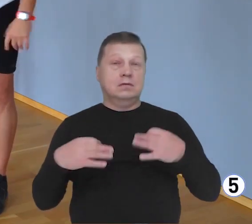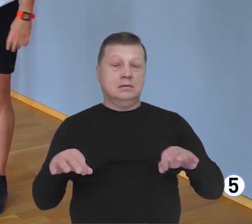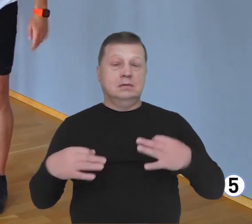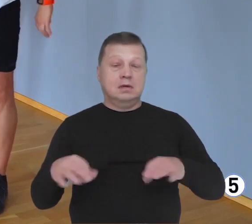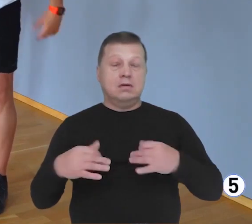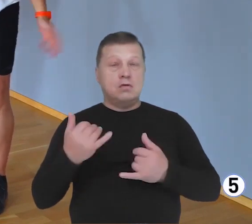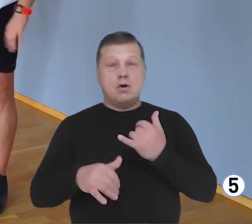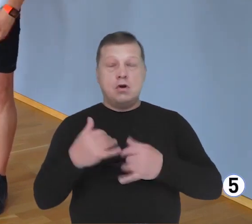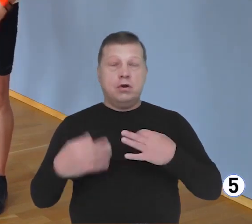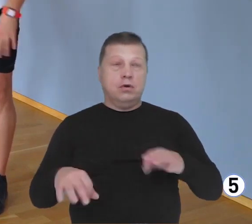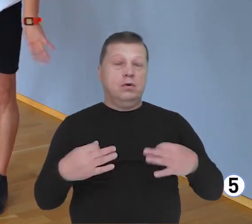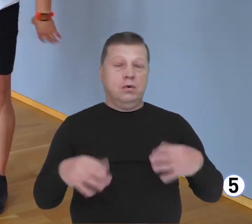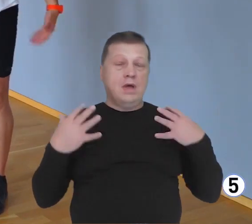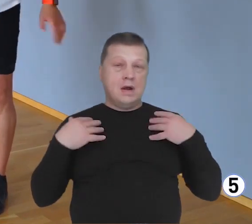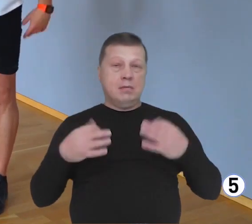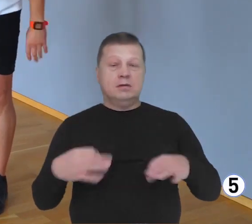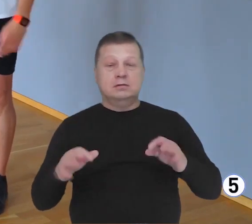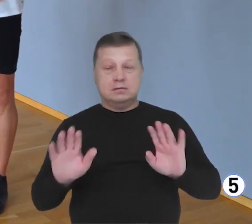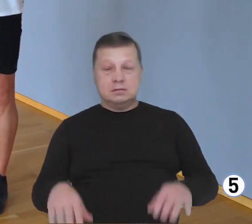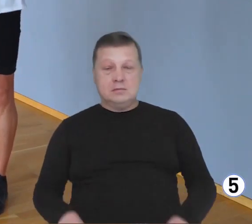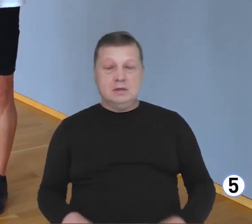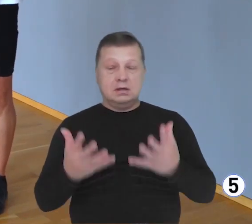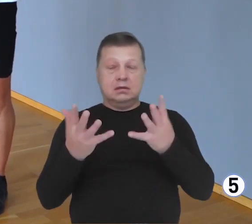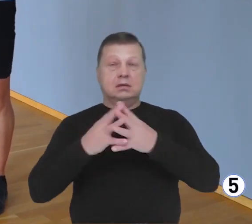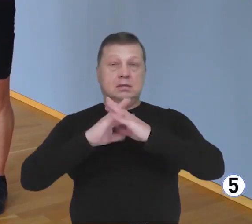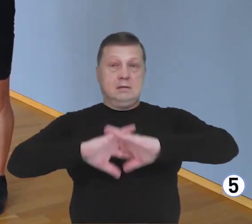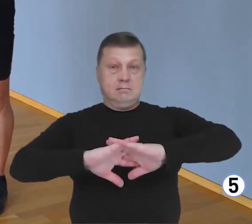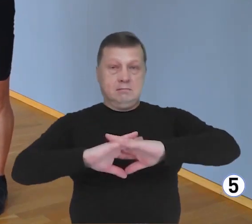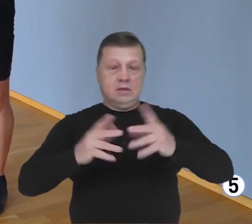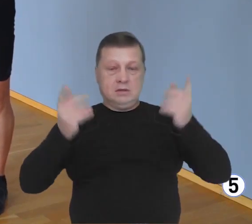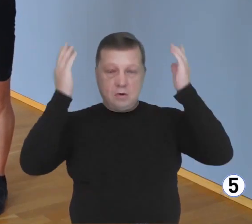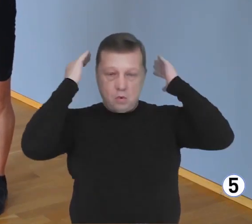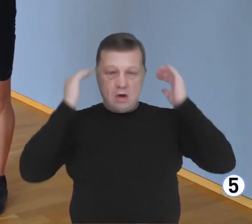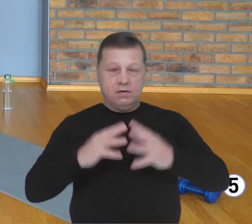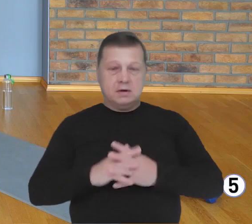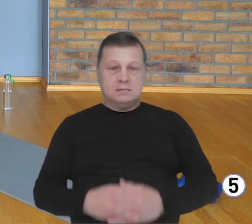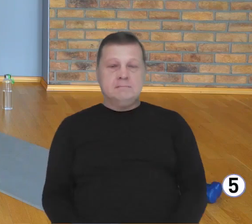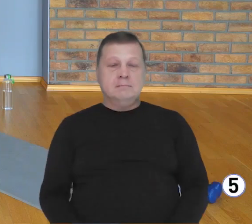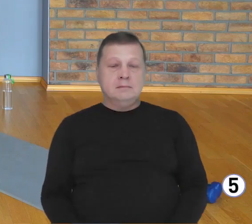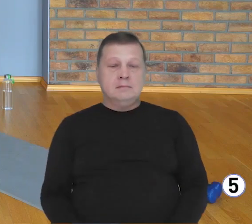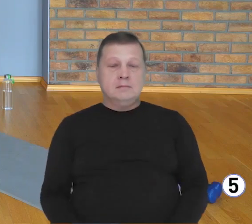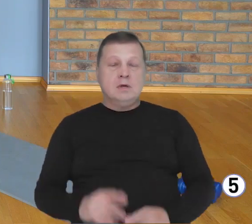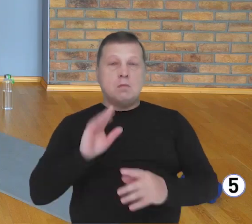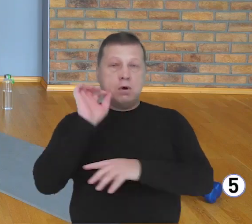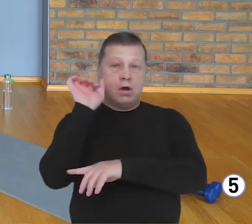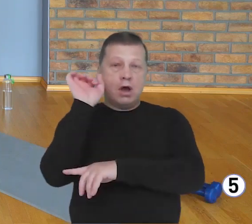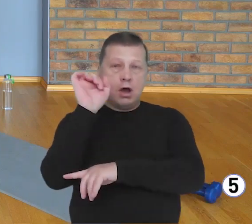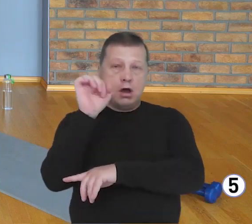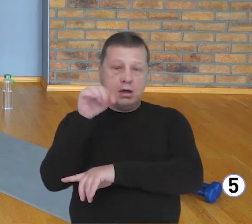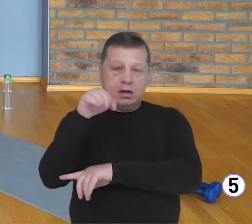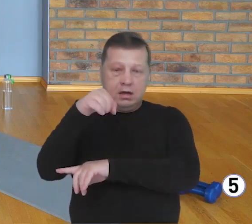Rozluźniamy nogi, rozluźniamy ramiona, splatamy ręce za głową i kręg po